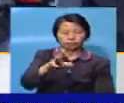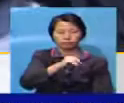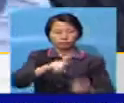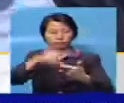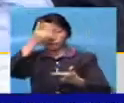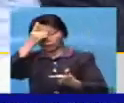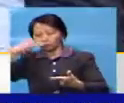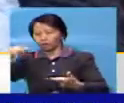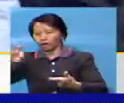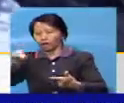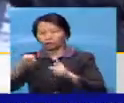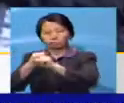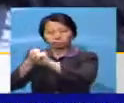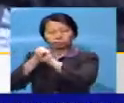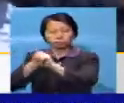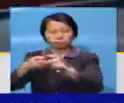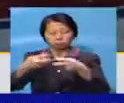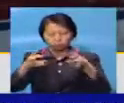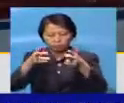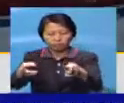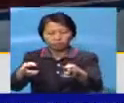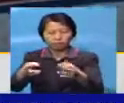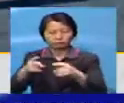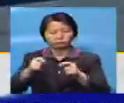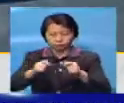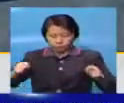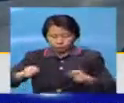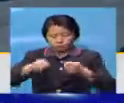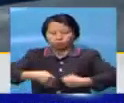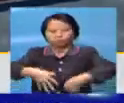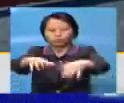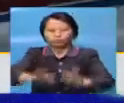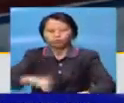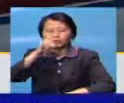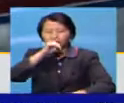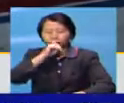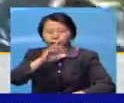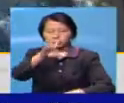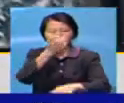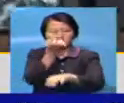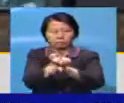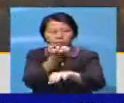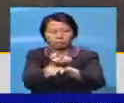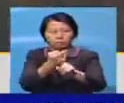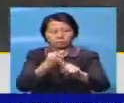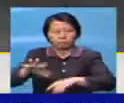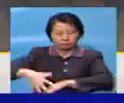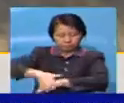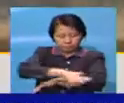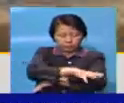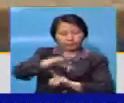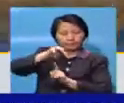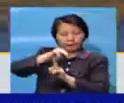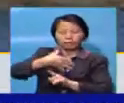Hadi Awang bergandingan melancarkannya. Lokasi melabuhkan tukun tiruan sekitar 5 batu nautika dari pantai Marang